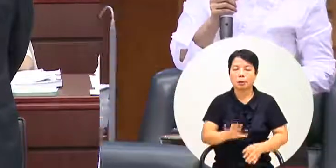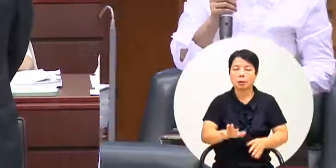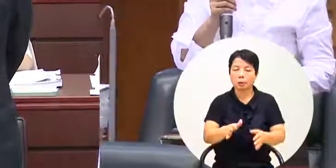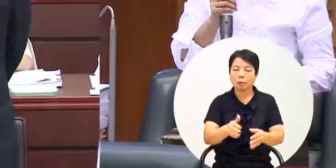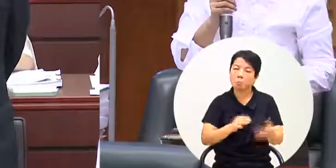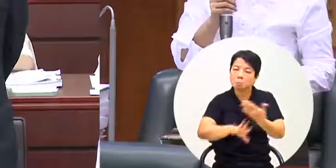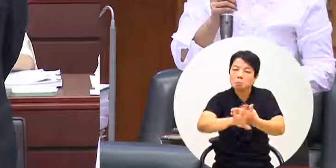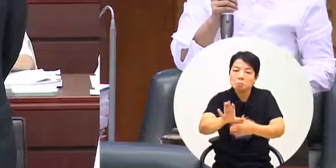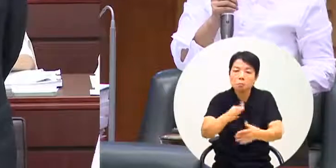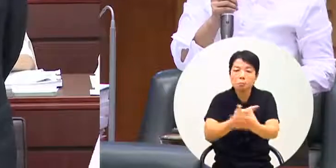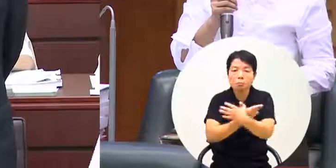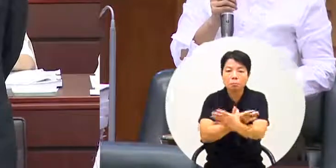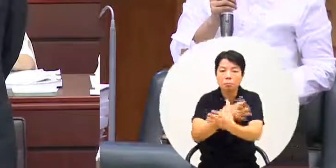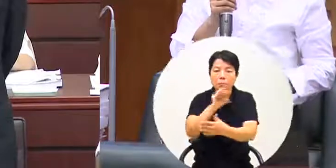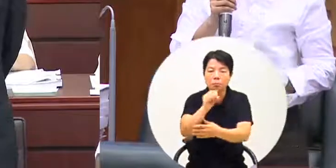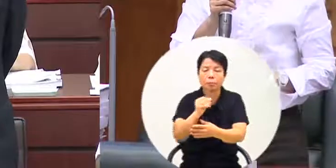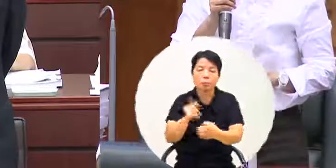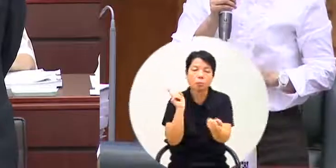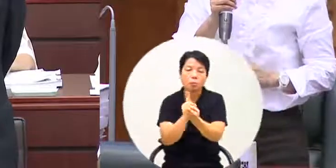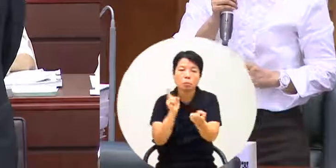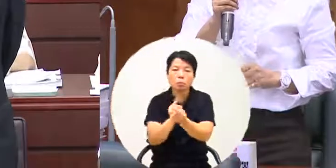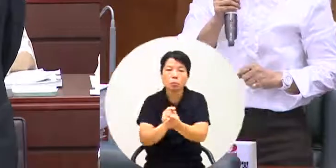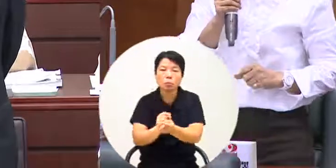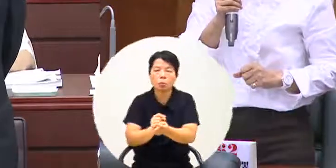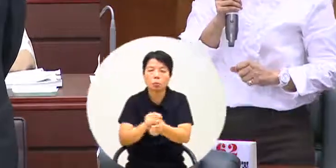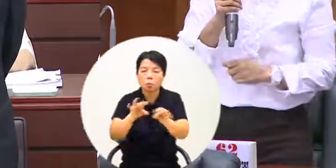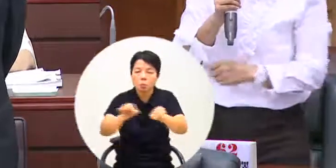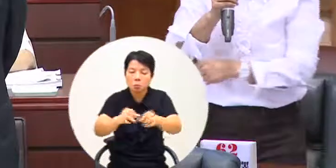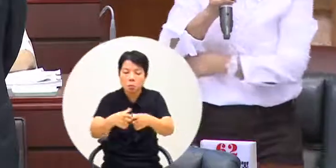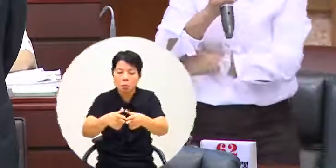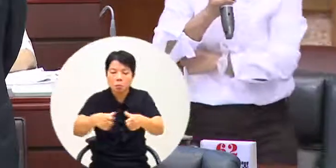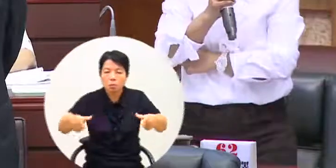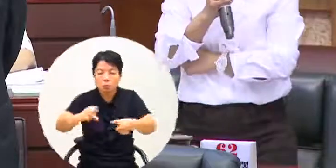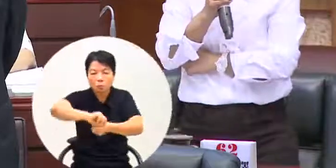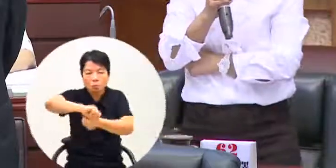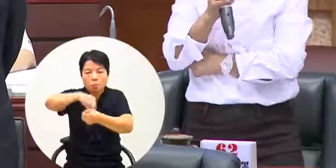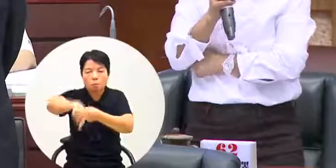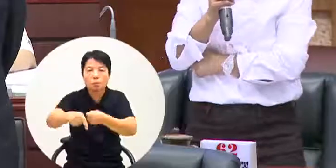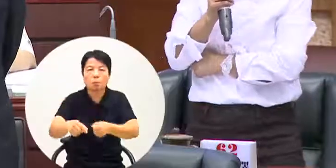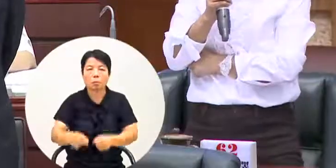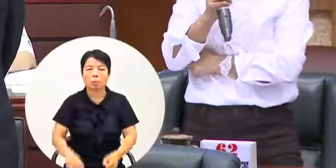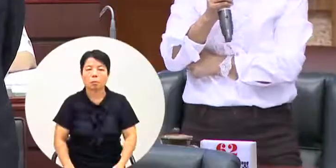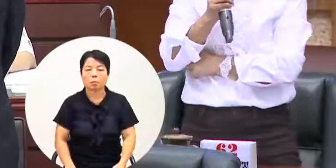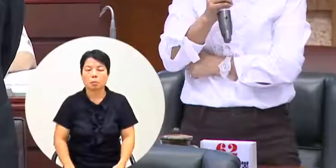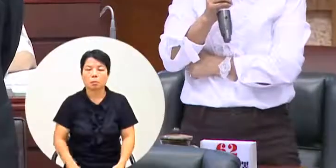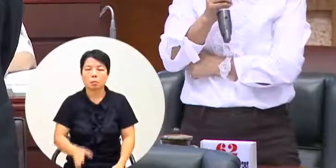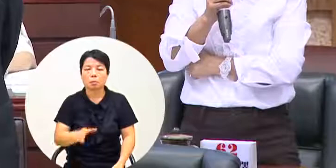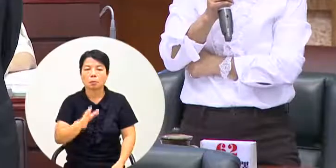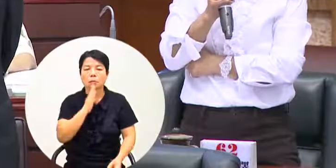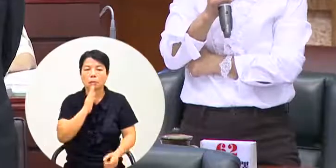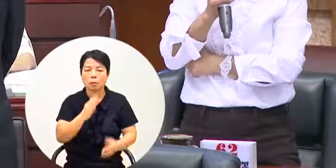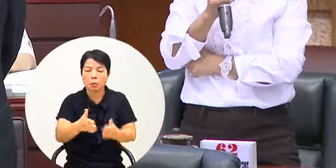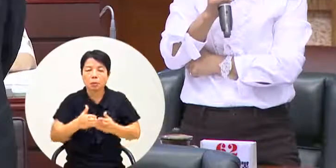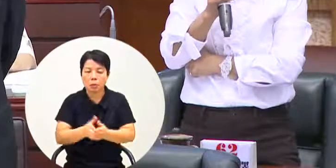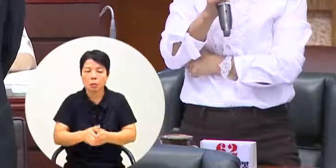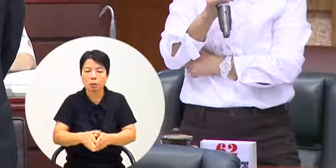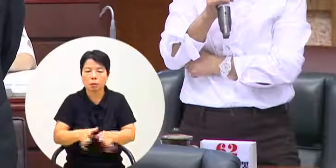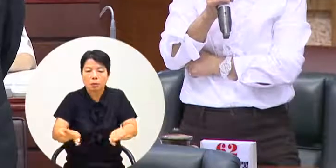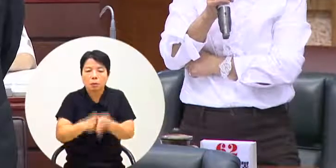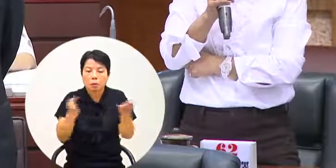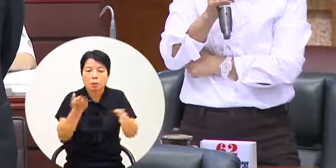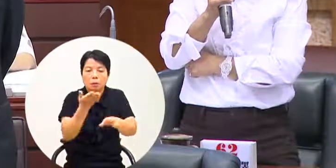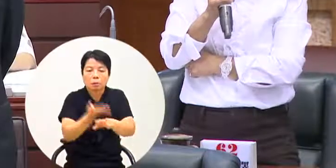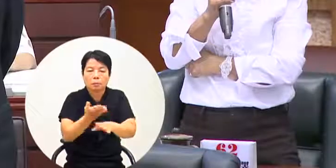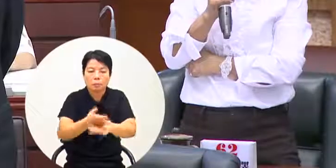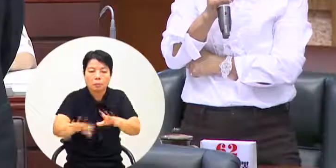吗？对于容积？ 现在容积的话，大概奖励上还有一个叫所谓的开放空间的奖励。 开放空间的